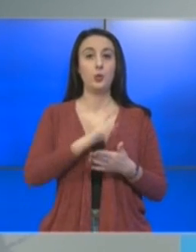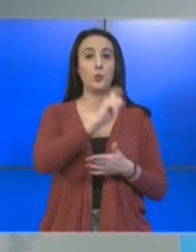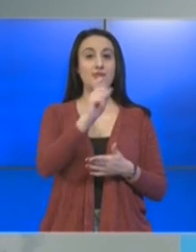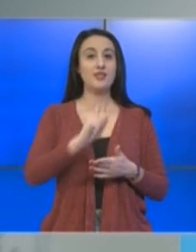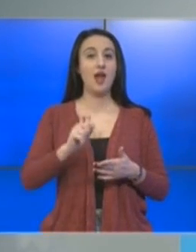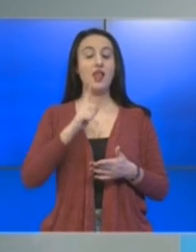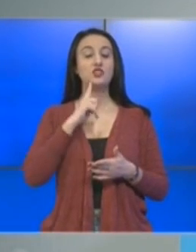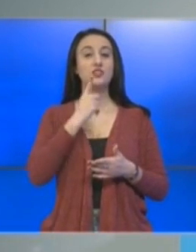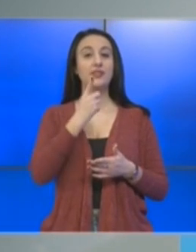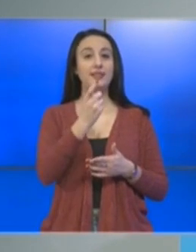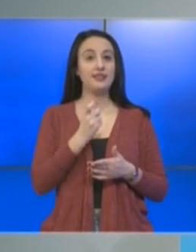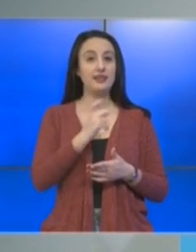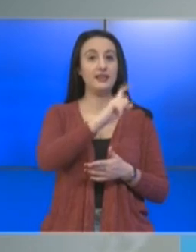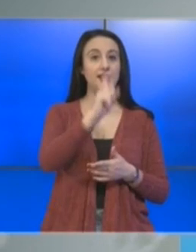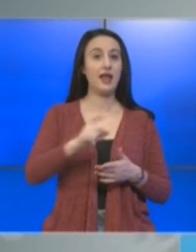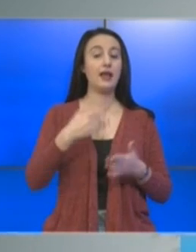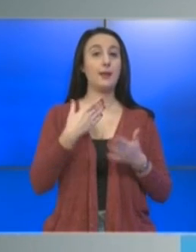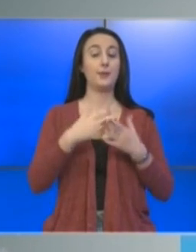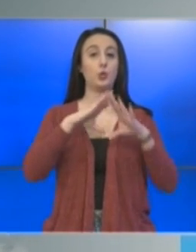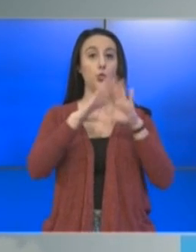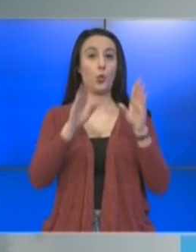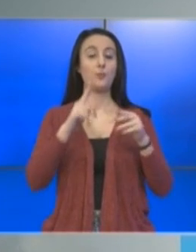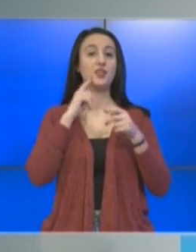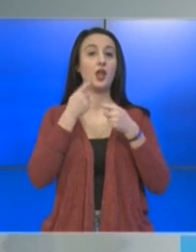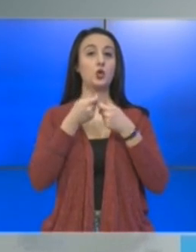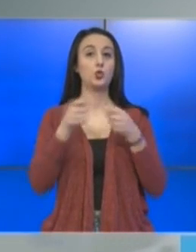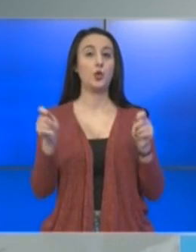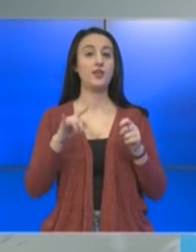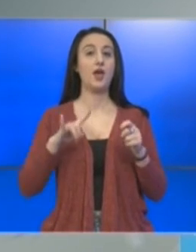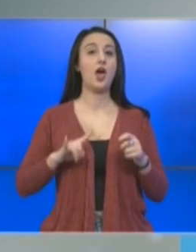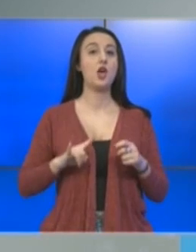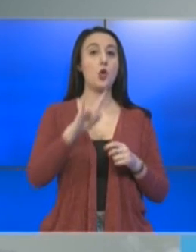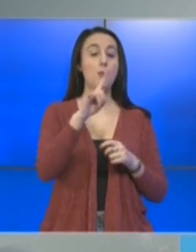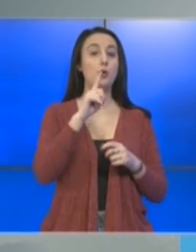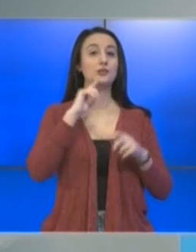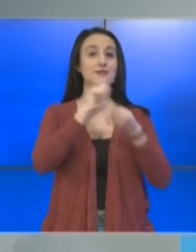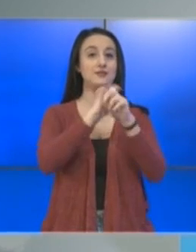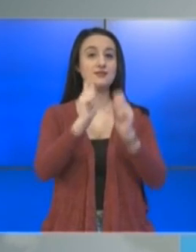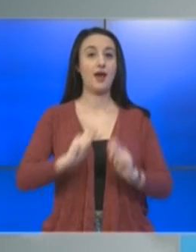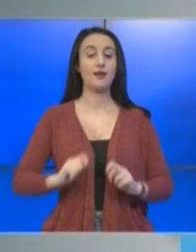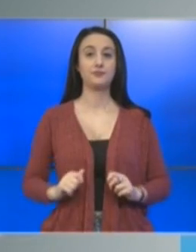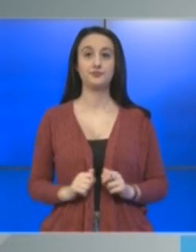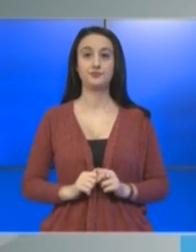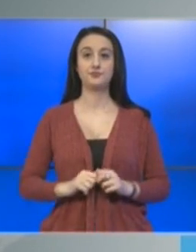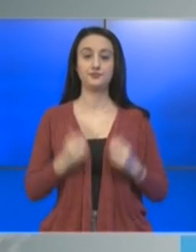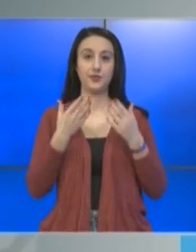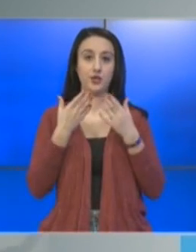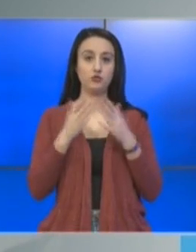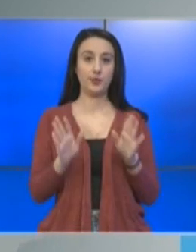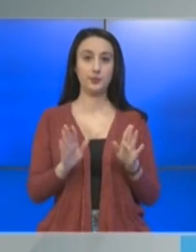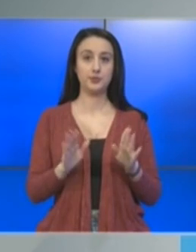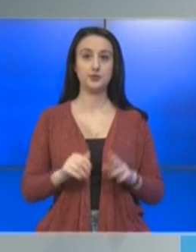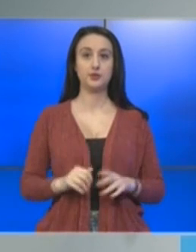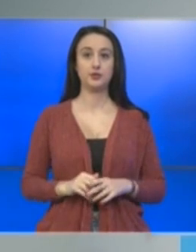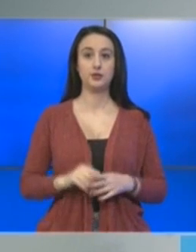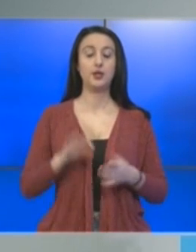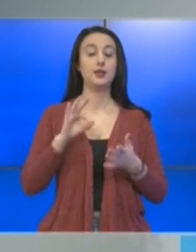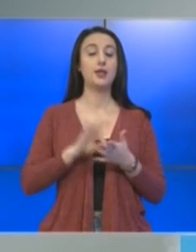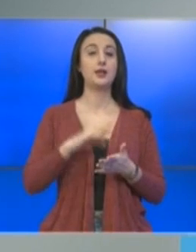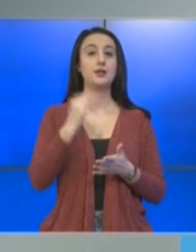din Italia către România pentru toate aeroporturile din țară, începând cu data